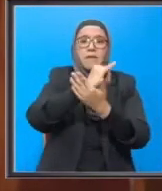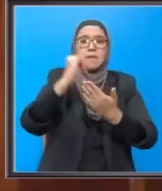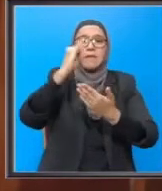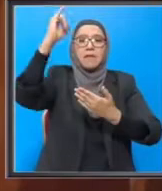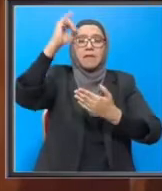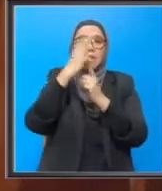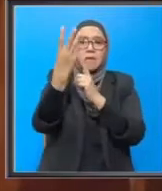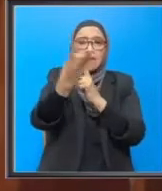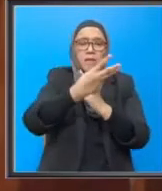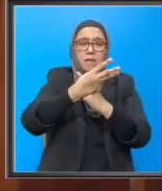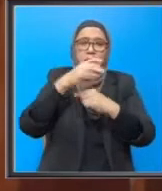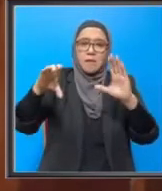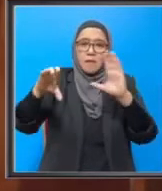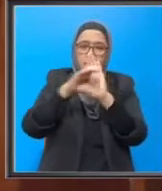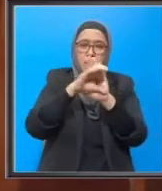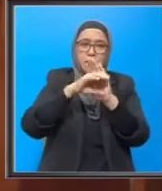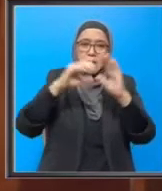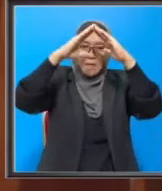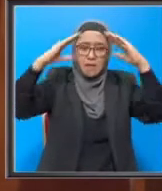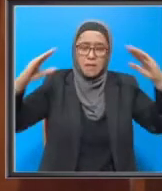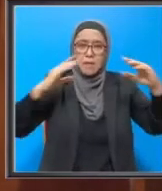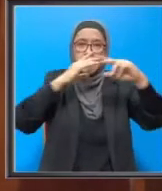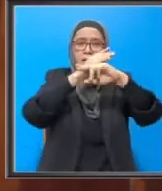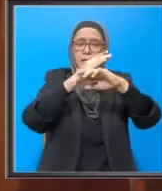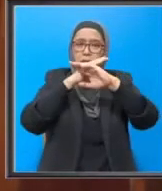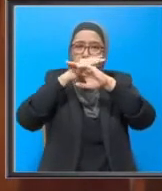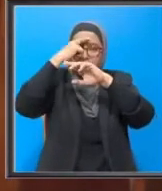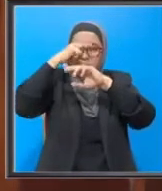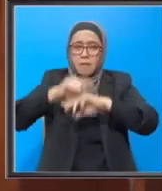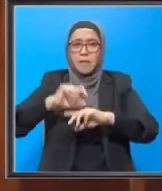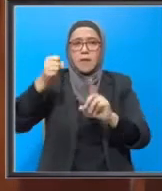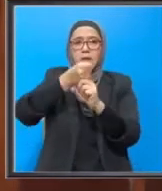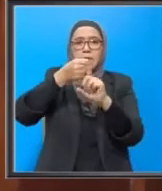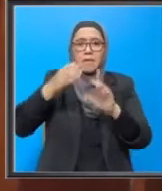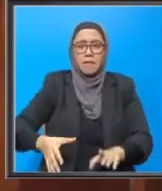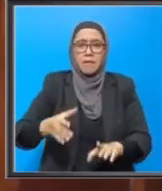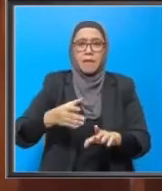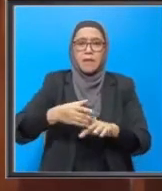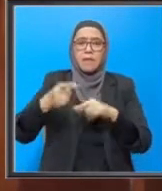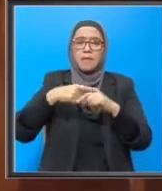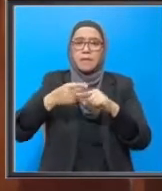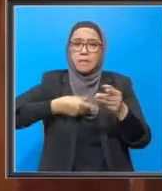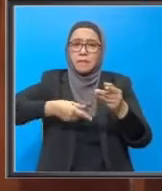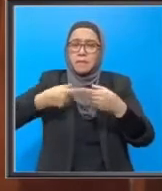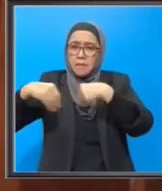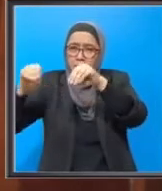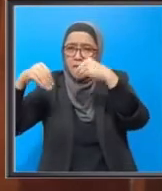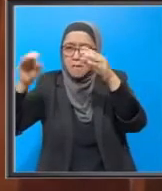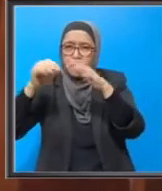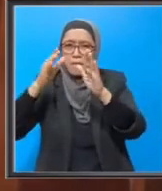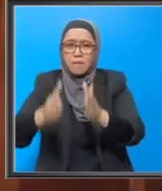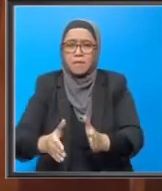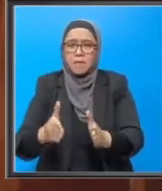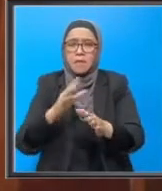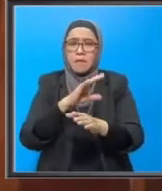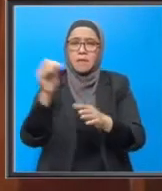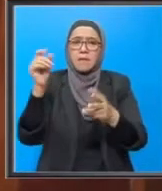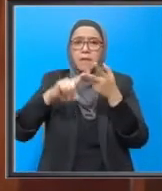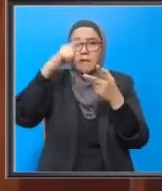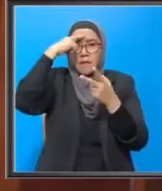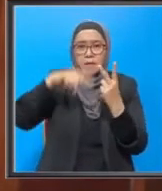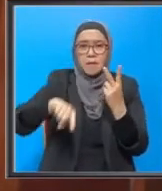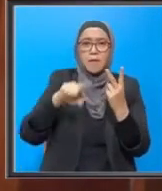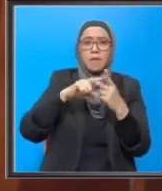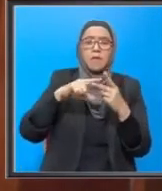contohnya rumah perlindungan bagi mangsa pemandangan orang itu si kebajikan untuk warga emas dan juga untuk orang